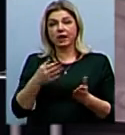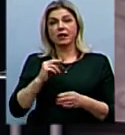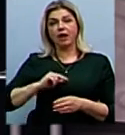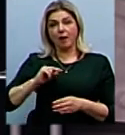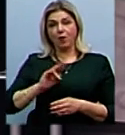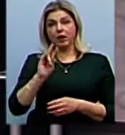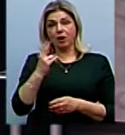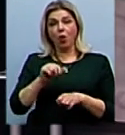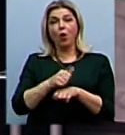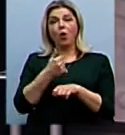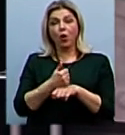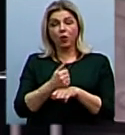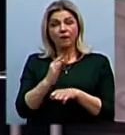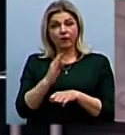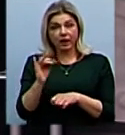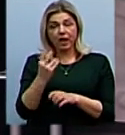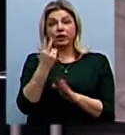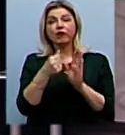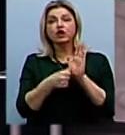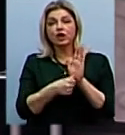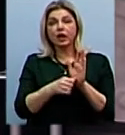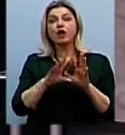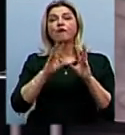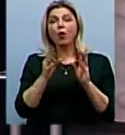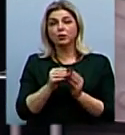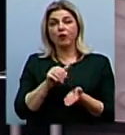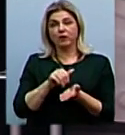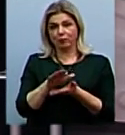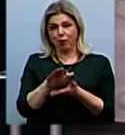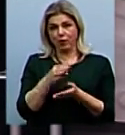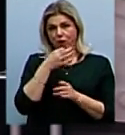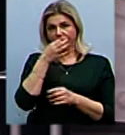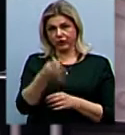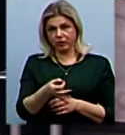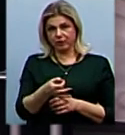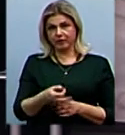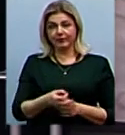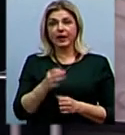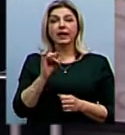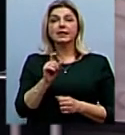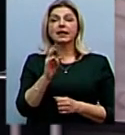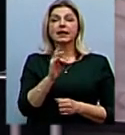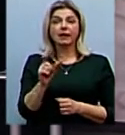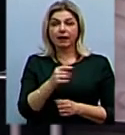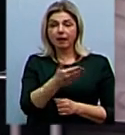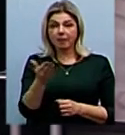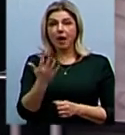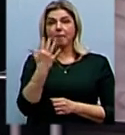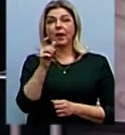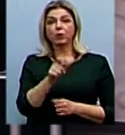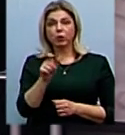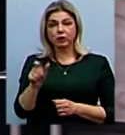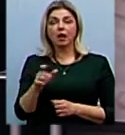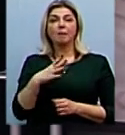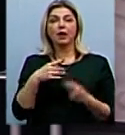Миколаївського міського голови? 26 взагалі відмовились відповідати. З них, правда, 5 людей